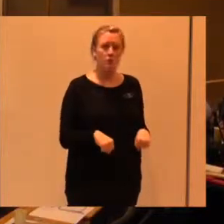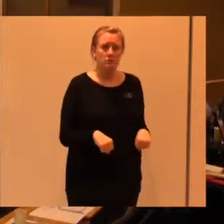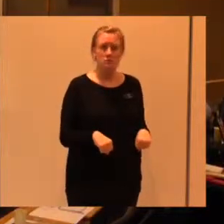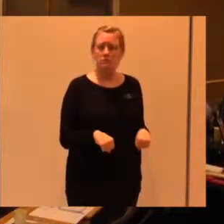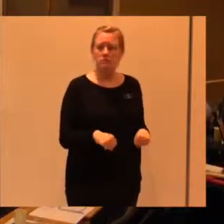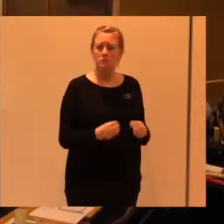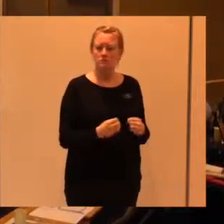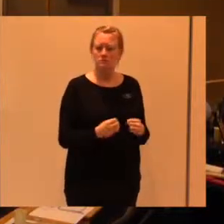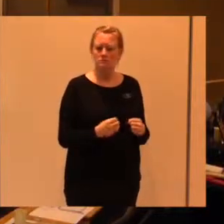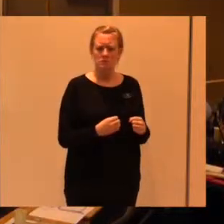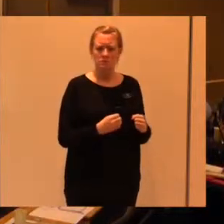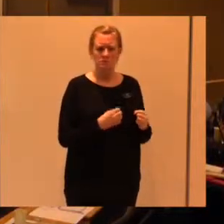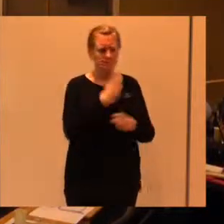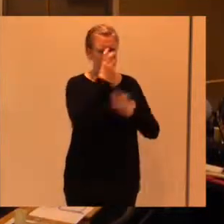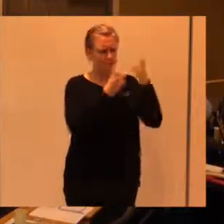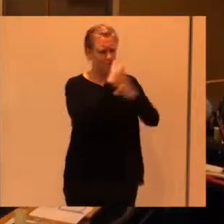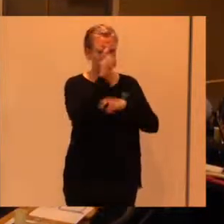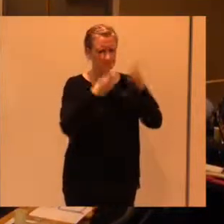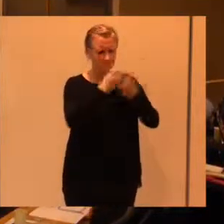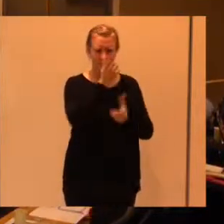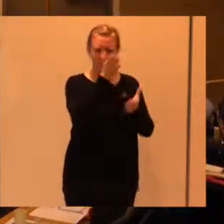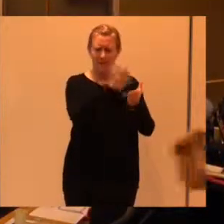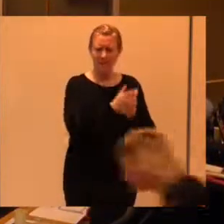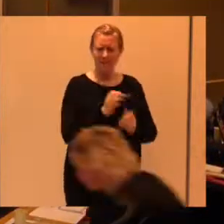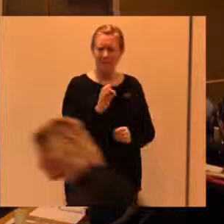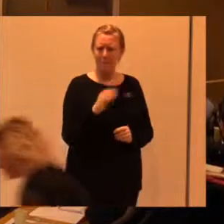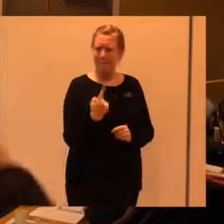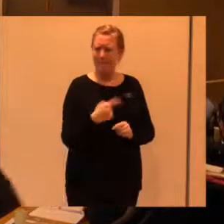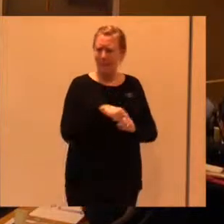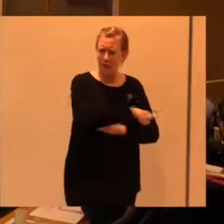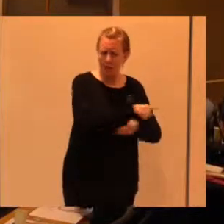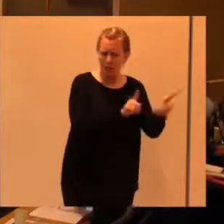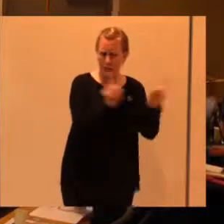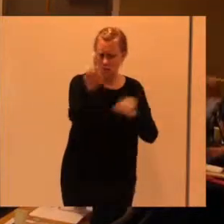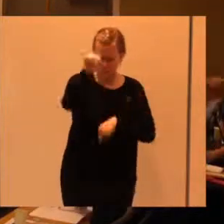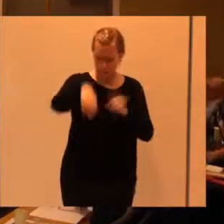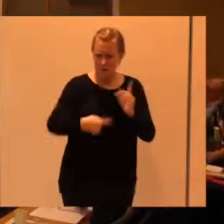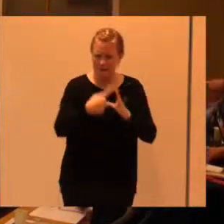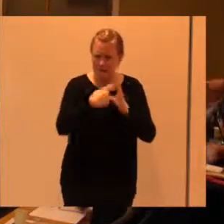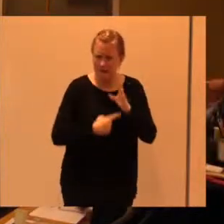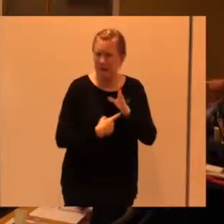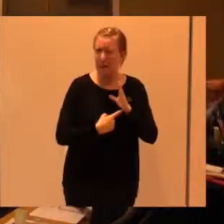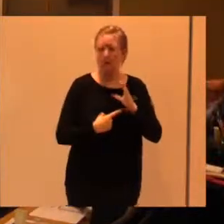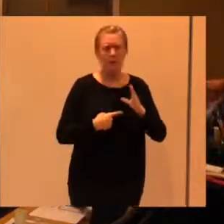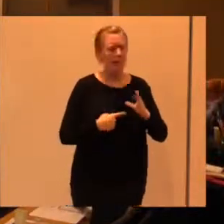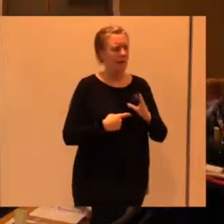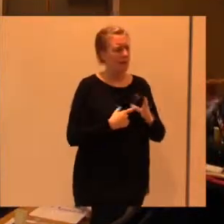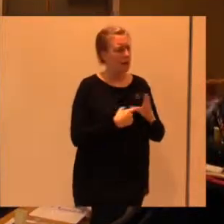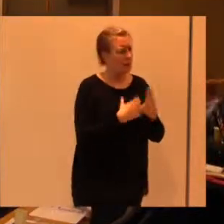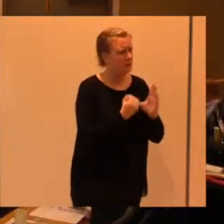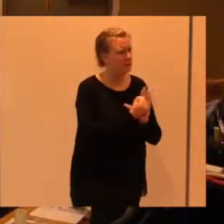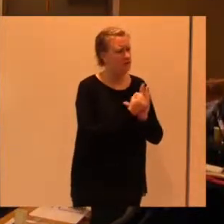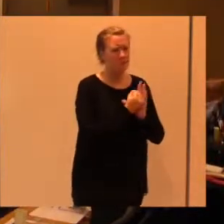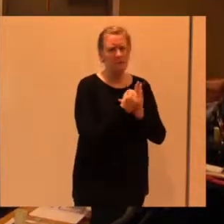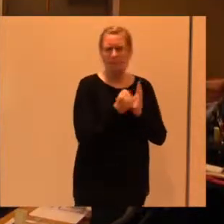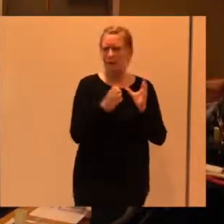bland de här pilarna som Hans visade. Olika regelverk och olika lagstiftningar och olika grupper som